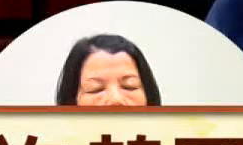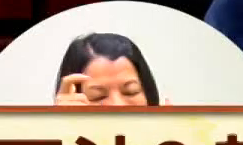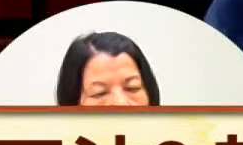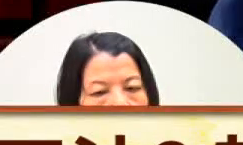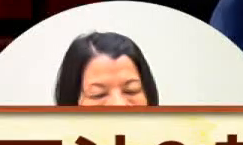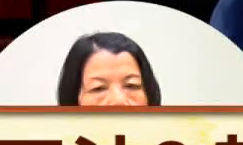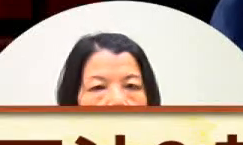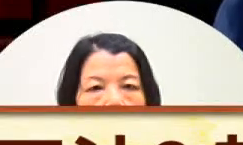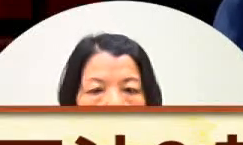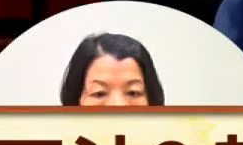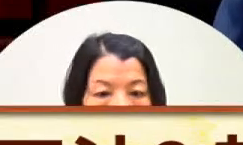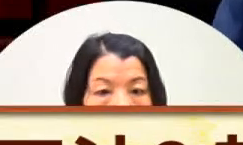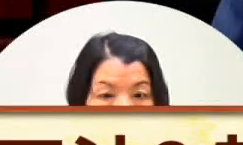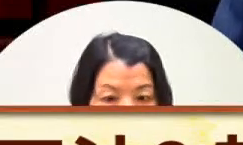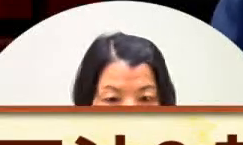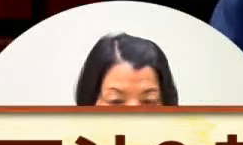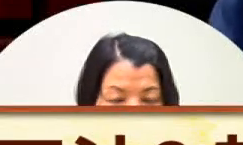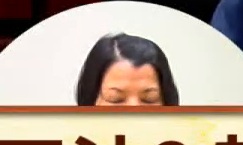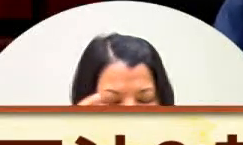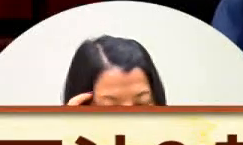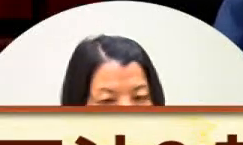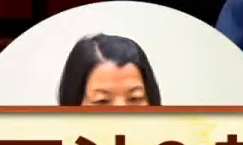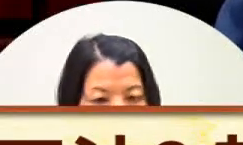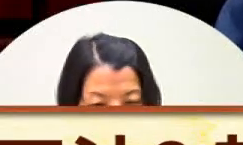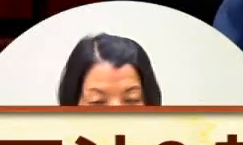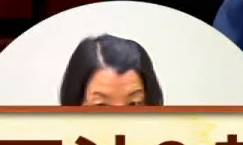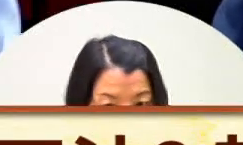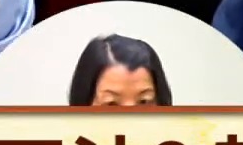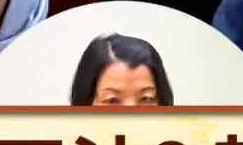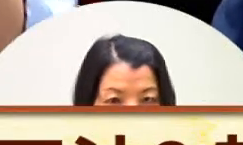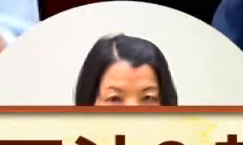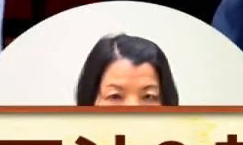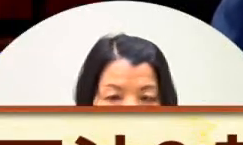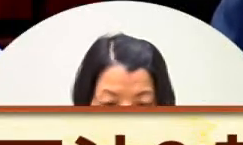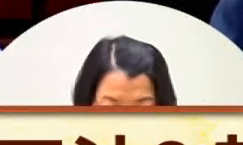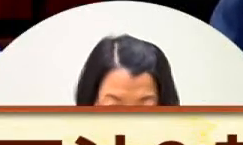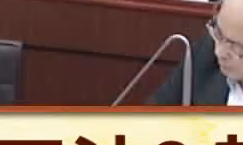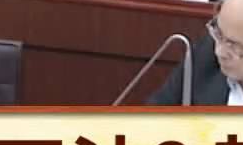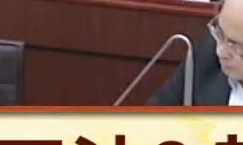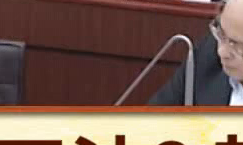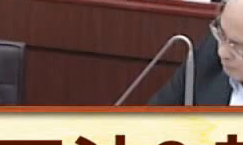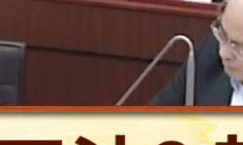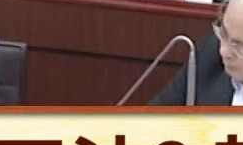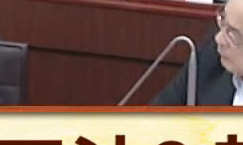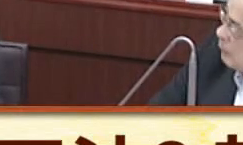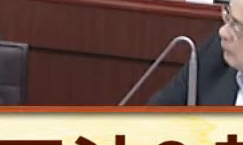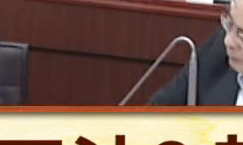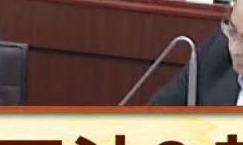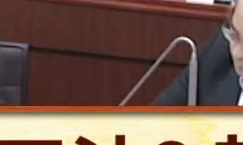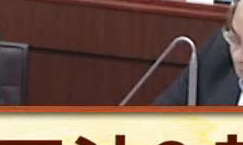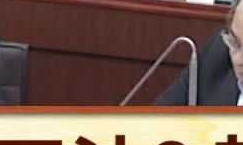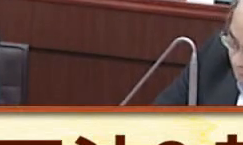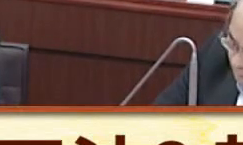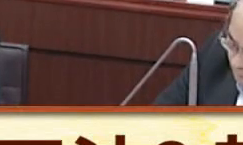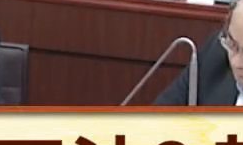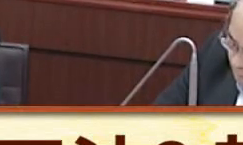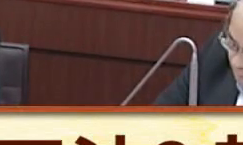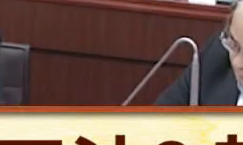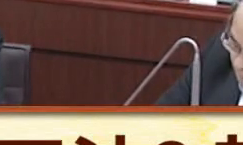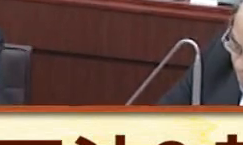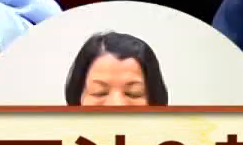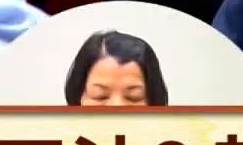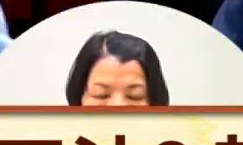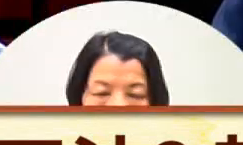到太平岛乌石油，因个经济发展风险到底是啥物？韩国瑜一直话冤枉，讲到乌石油这件